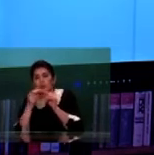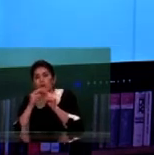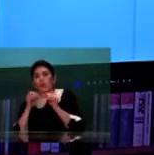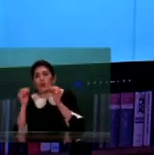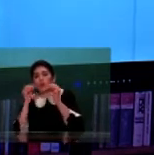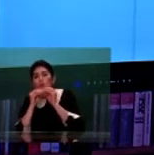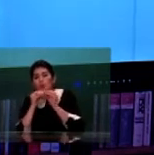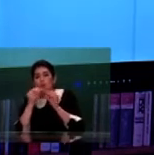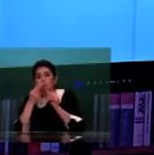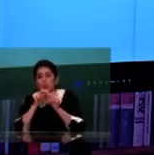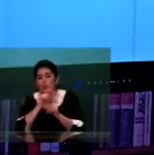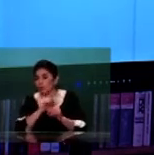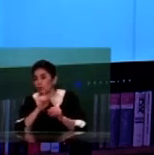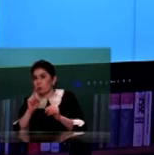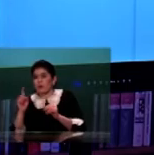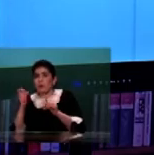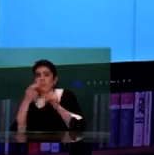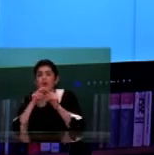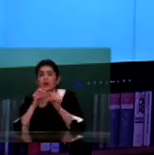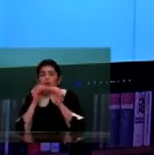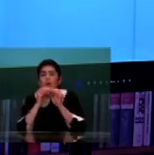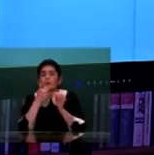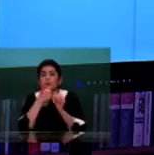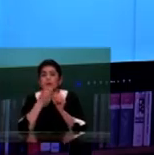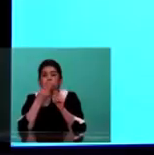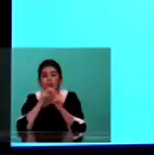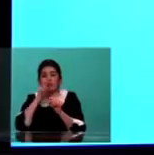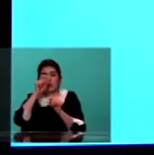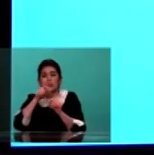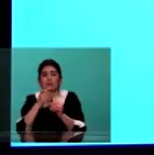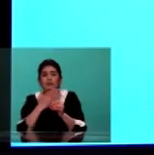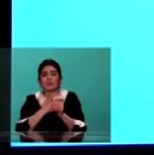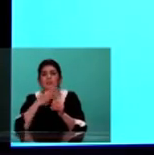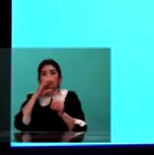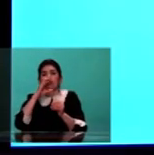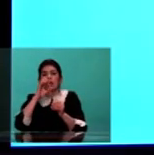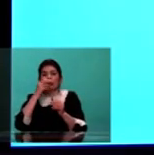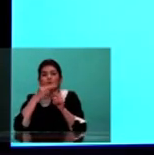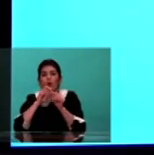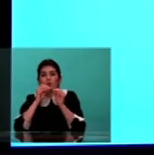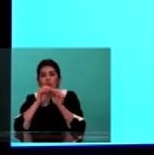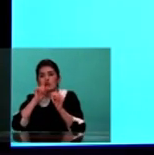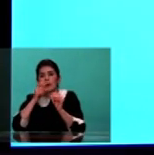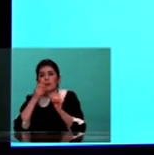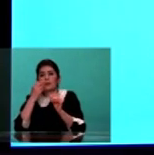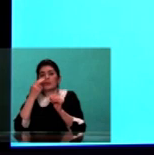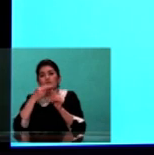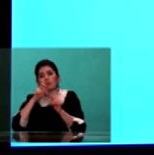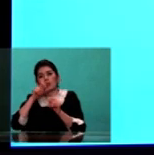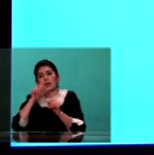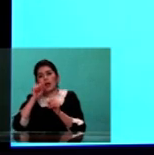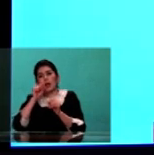Albatta, ularning soni 10 ta edi. 10 marta sinab ko'rdik. Ana endi bizning sigmamiz 0.5 ga teng bo'ldi. Bu